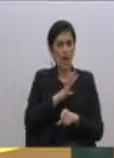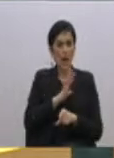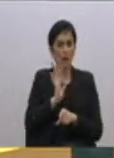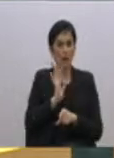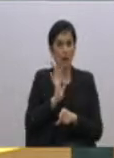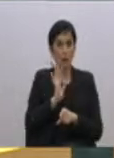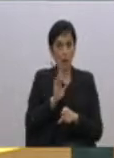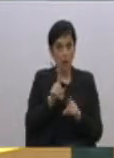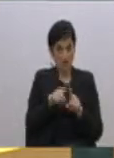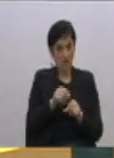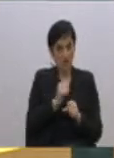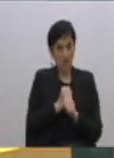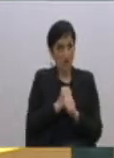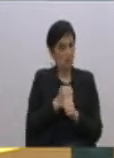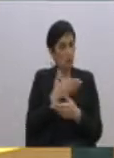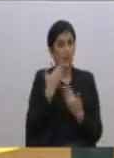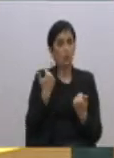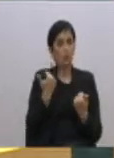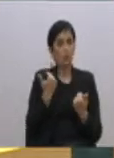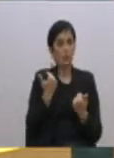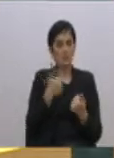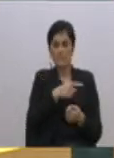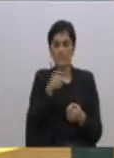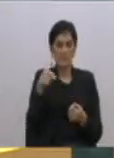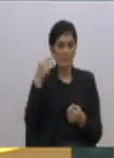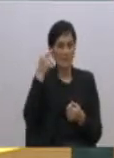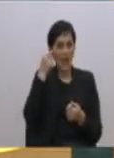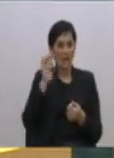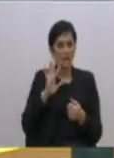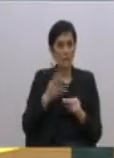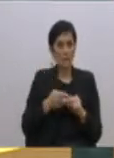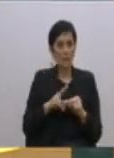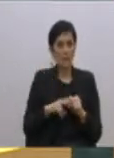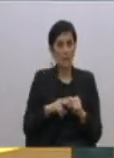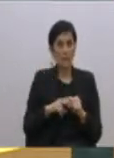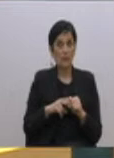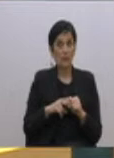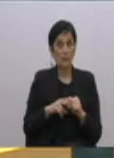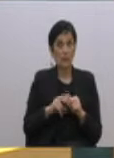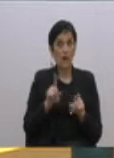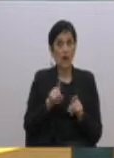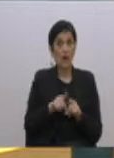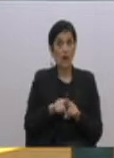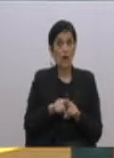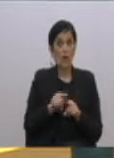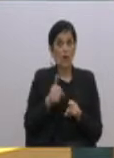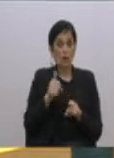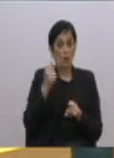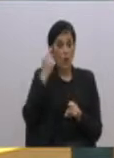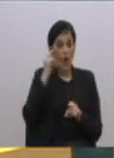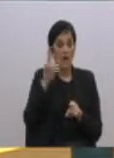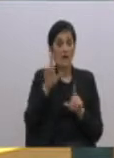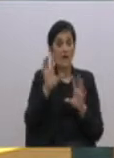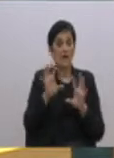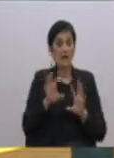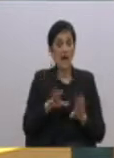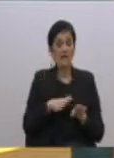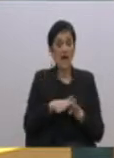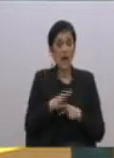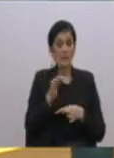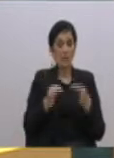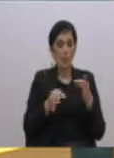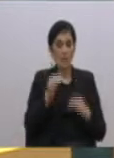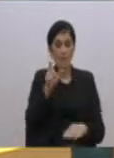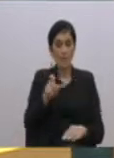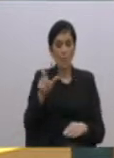Hora, da, uite, tebia. Hora, vis argui picri, amaze. Isa, vreau să argui picri, am canone, bi, agma, sulebeli, mosa martele,